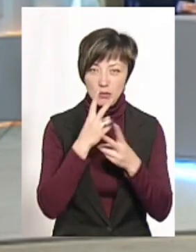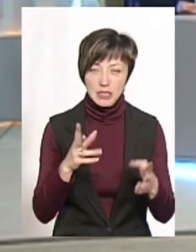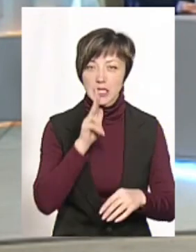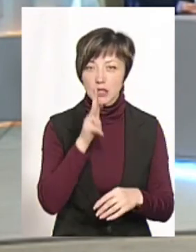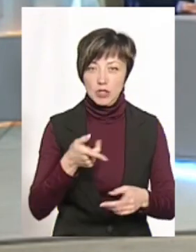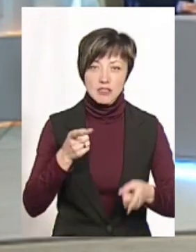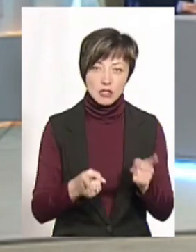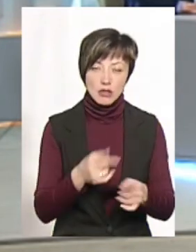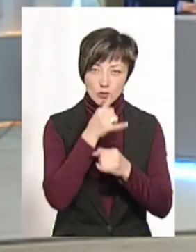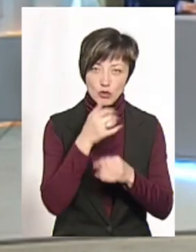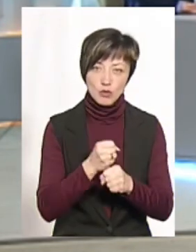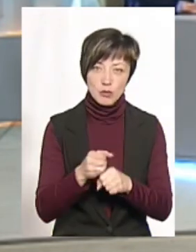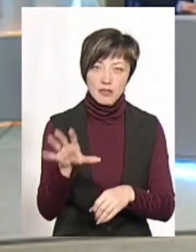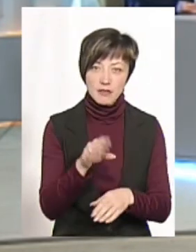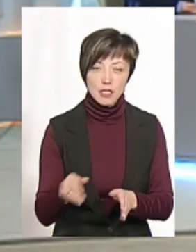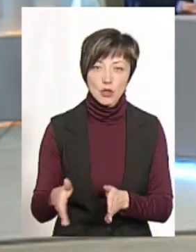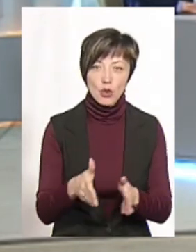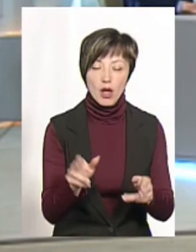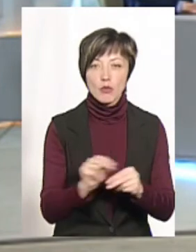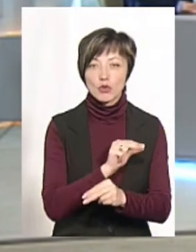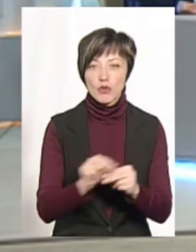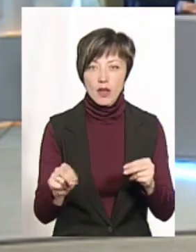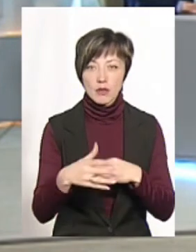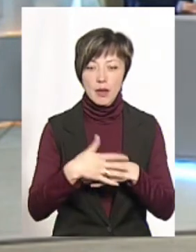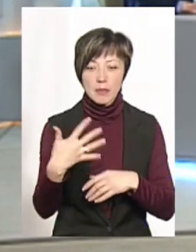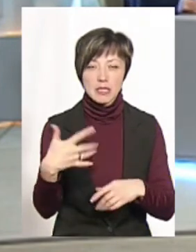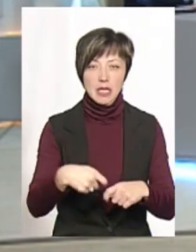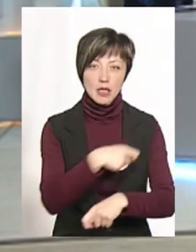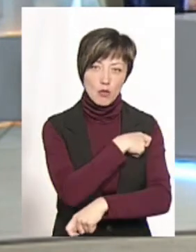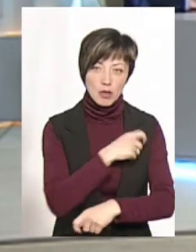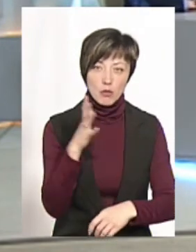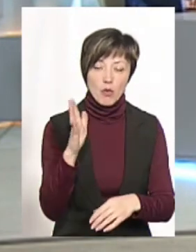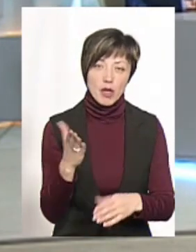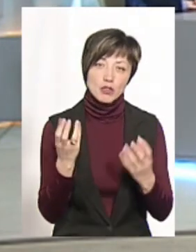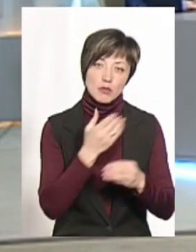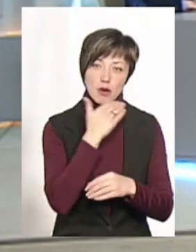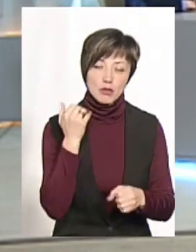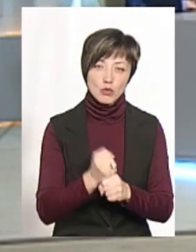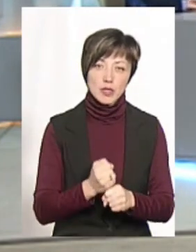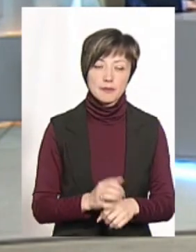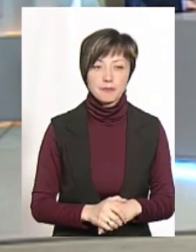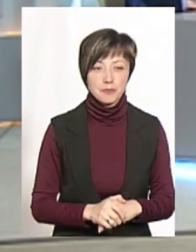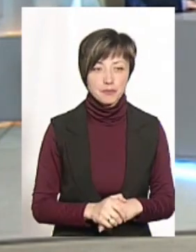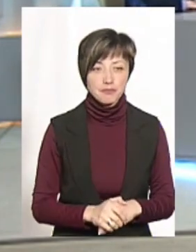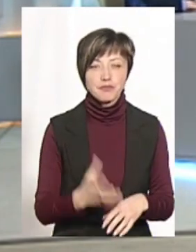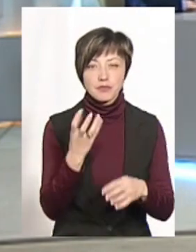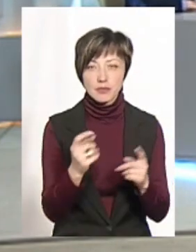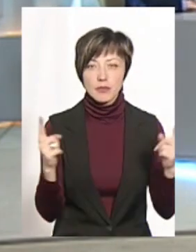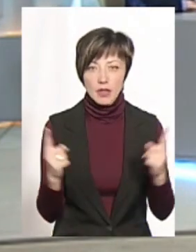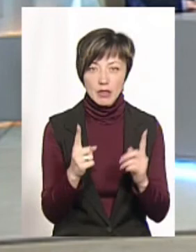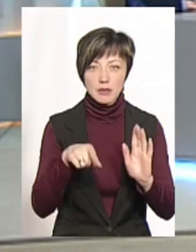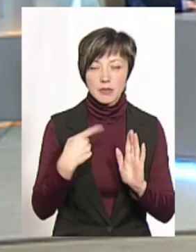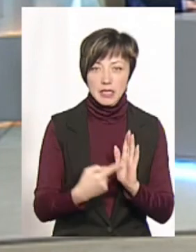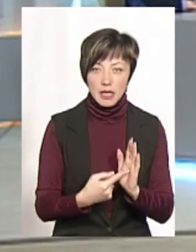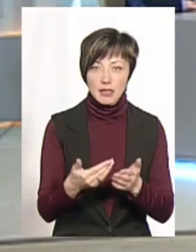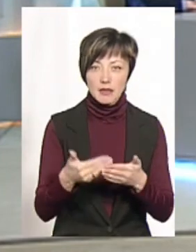три роки, звичайно, що ми не можемо зробити всі дороги. Ми відремонтували десь 50 кілометрів, але попереду ще дуже багато роботи. І ще коротке питання